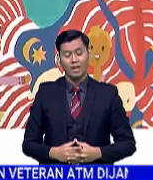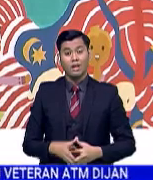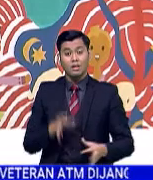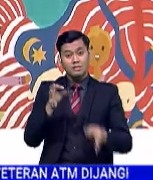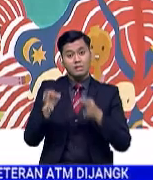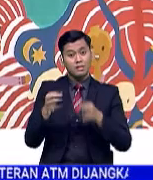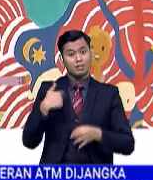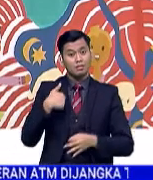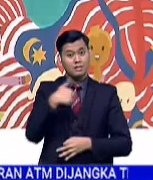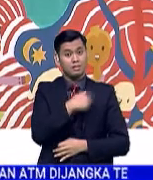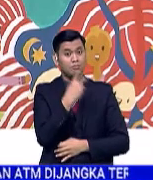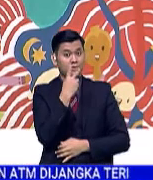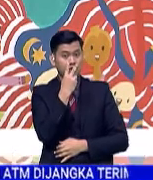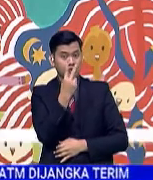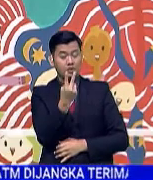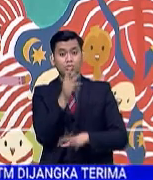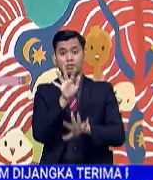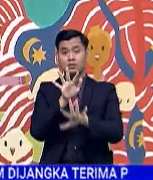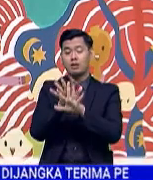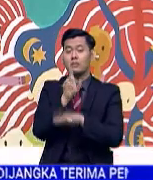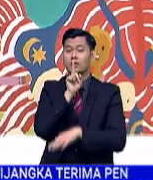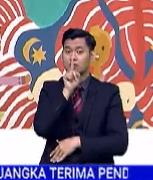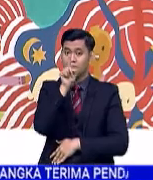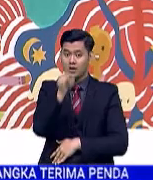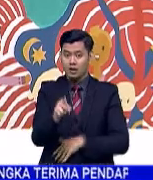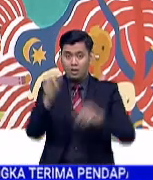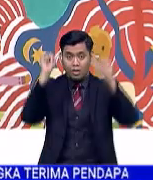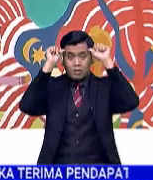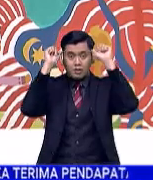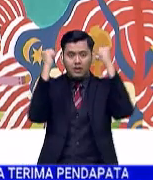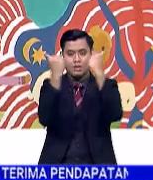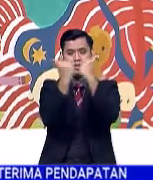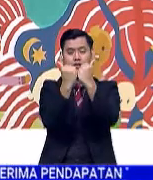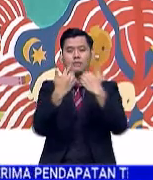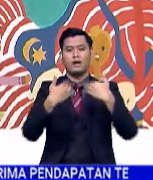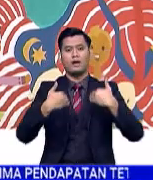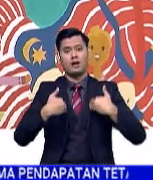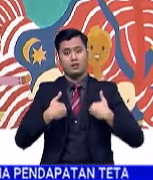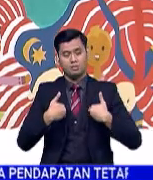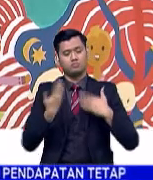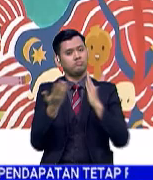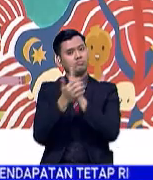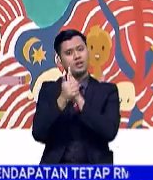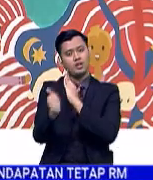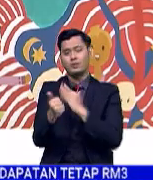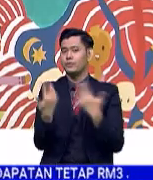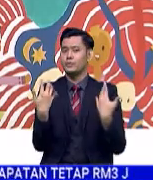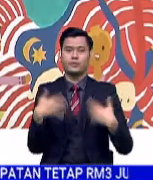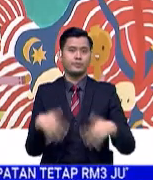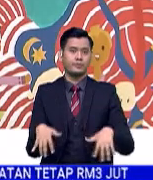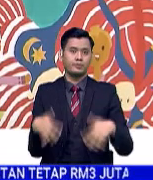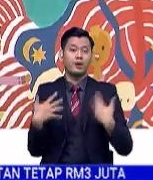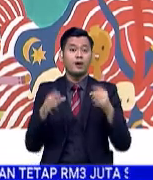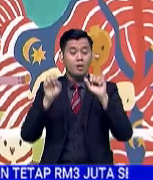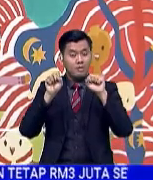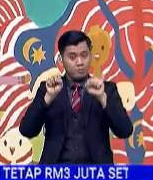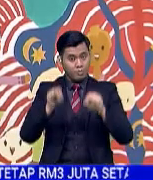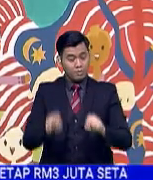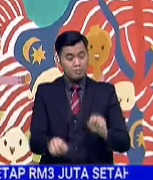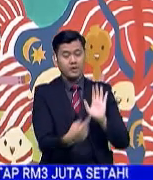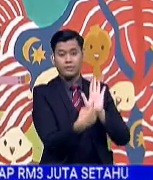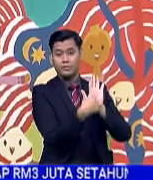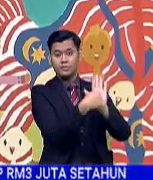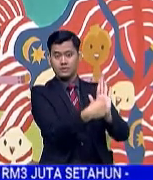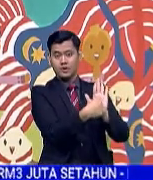Jika dihitung, ramai sebenarnya dalam kalangan autisma mempunyai bakat yang unik serta mampu menyelah.